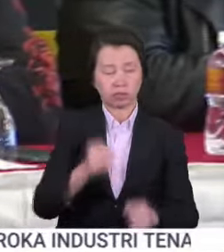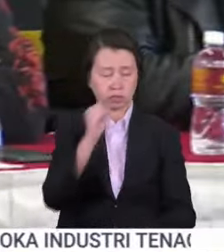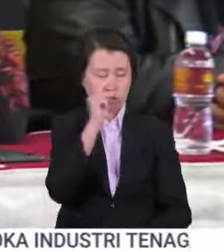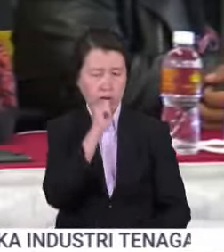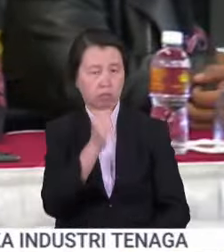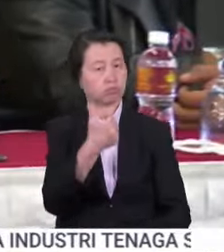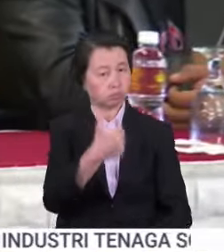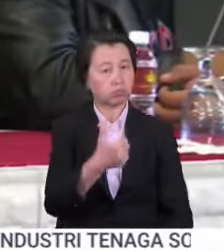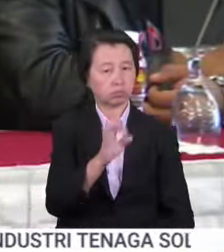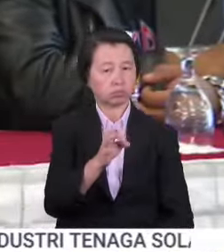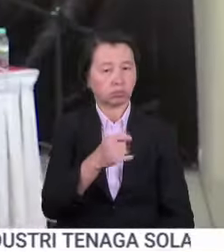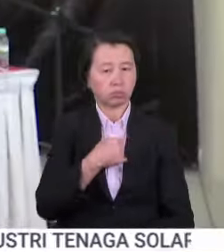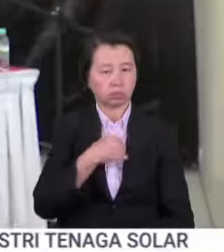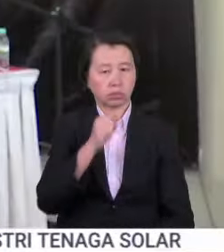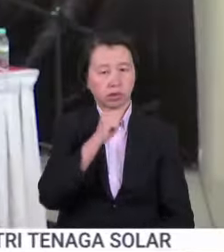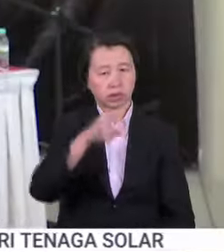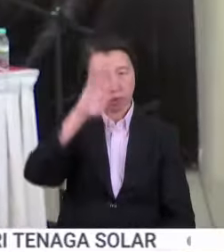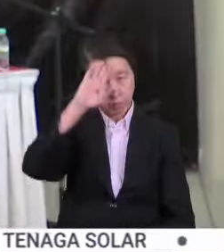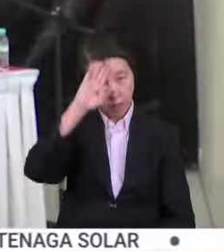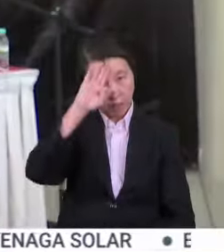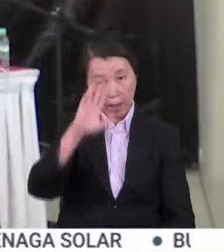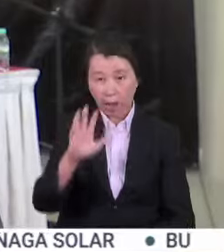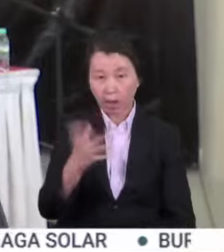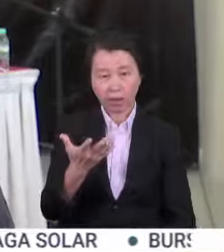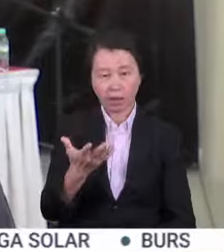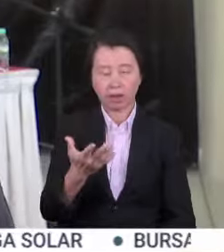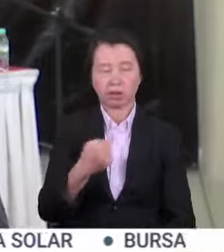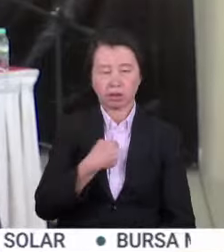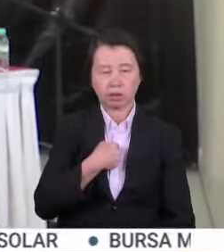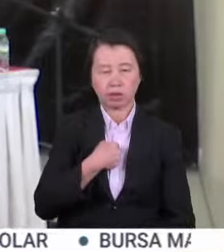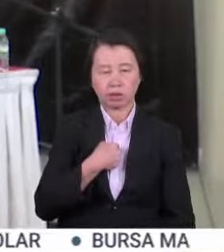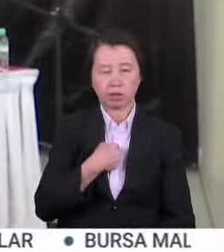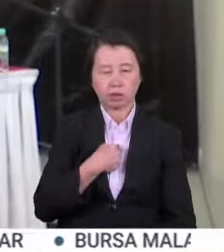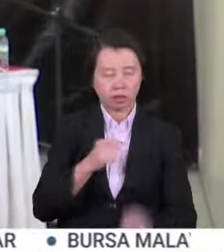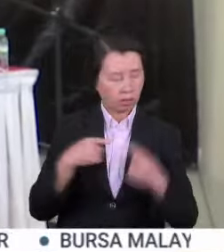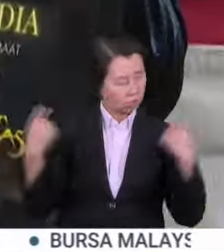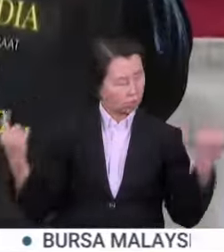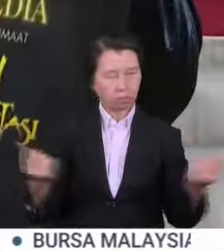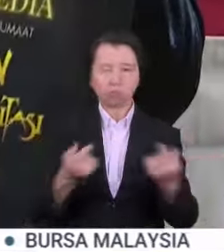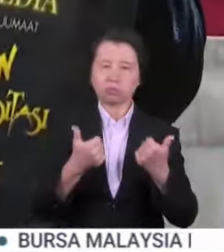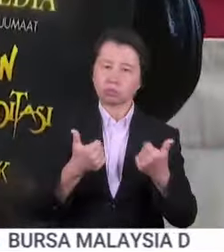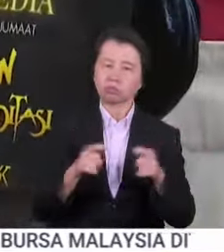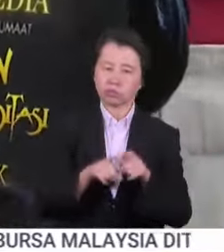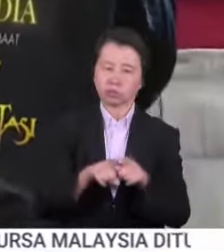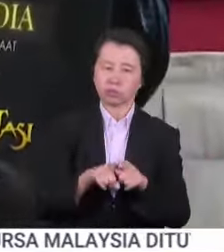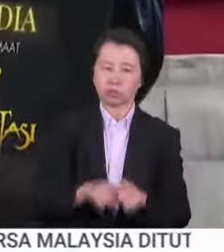Janji yang penting saya jangan demam ya. Itu je. Jadi yang selain grup band pun semua sama.